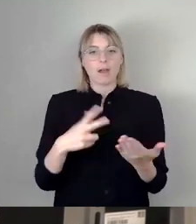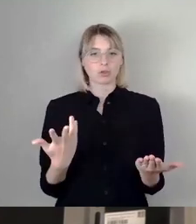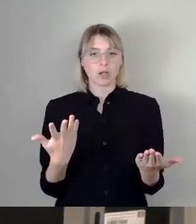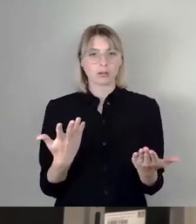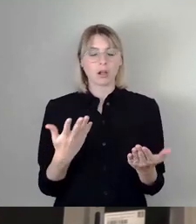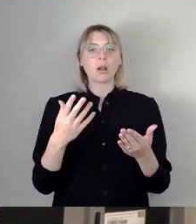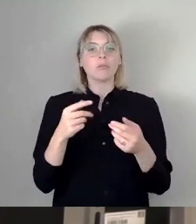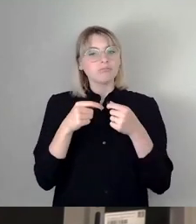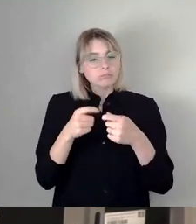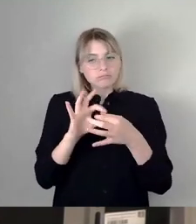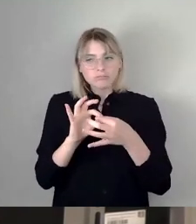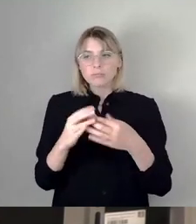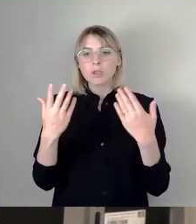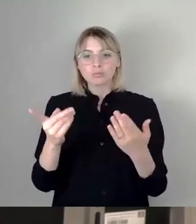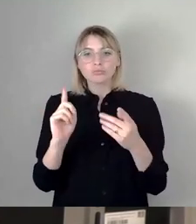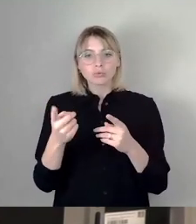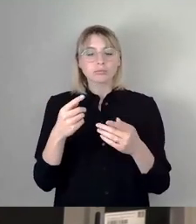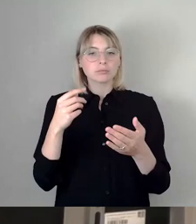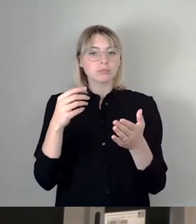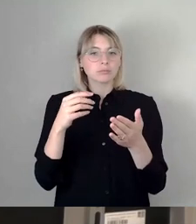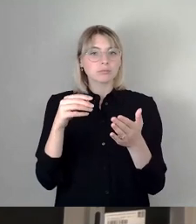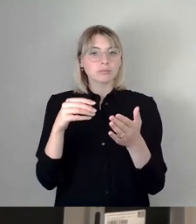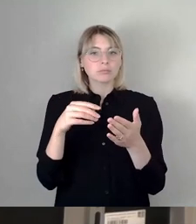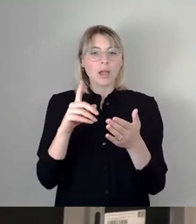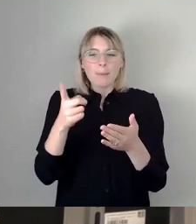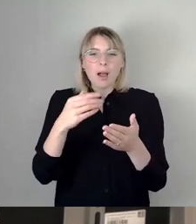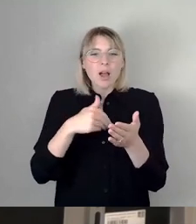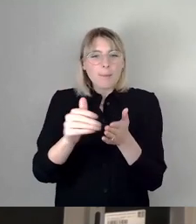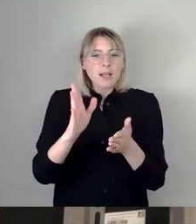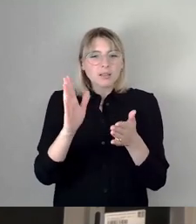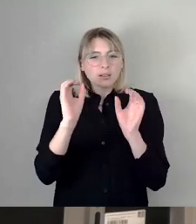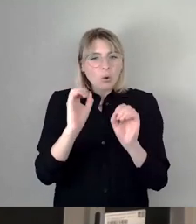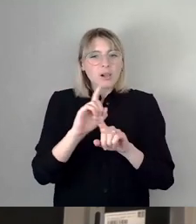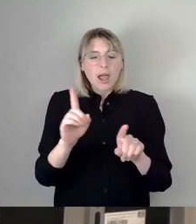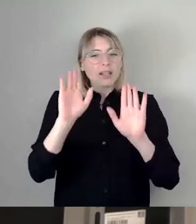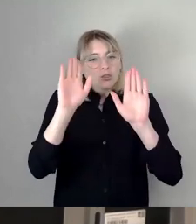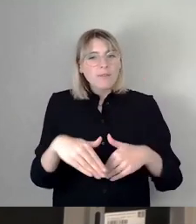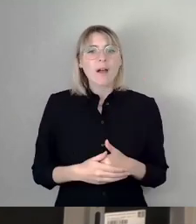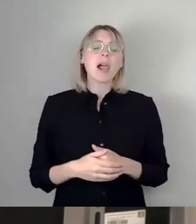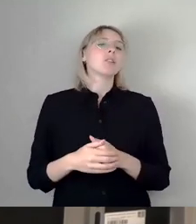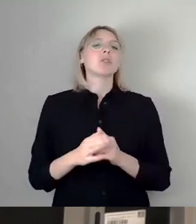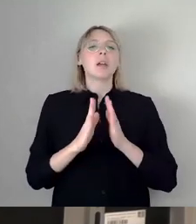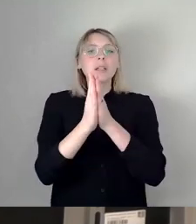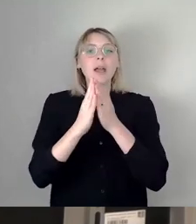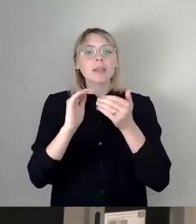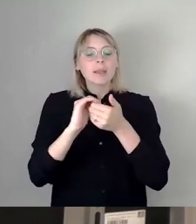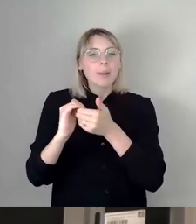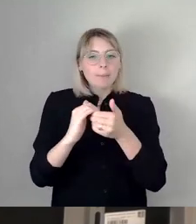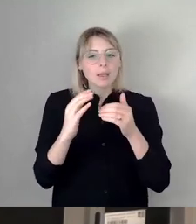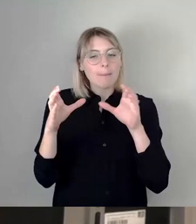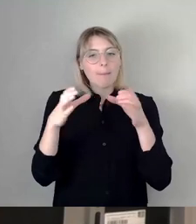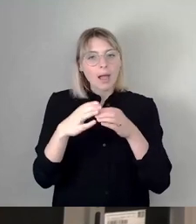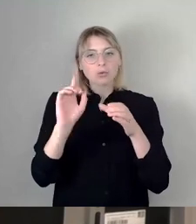völlig in Ordnung, was die so sagen. Aber die lehnen das doch mitnichten ab. Ist doch falsch. Die Kirchgemeinde stimmt dem zu. Aber sie wollen es